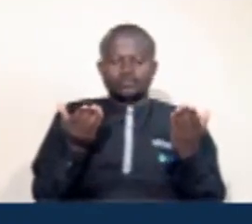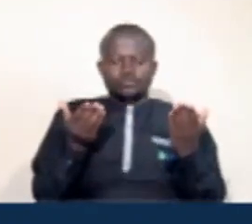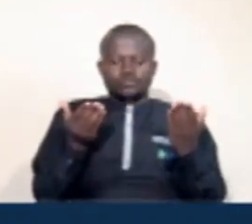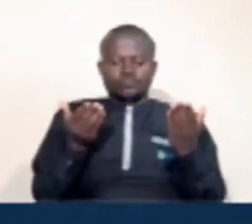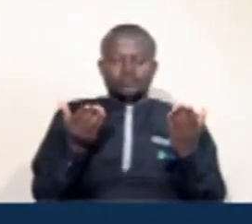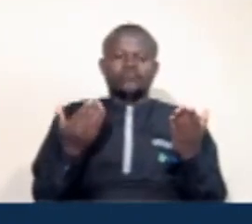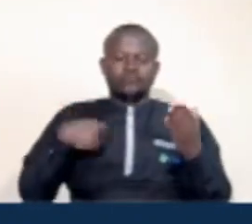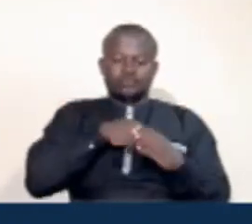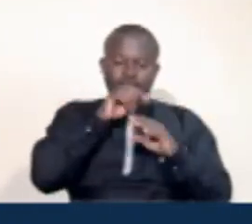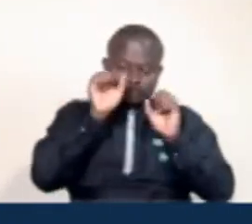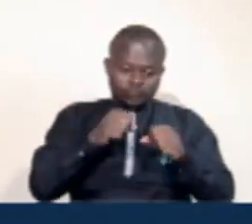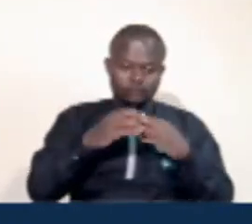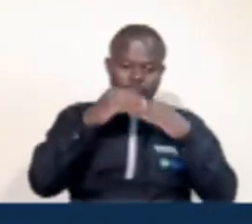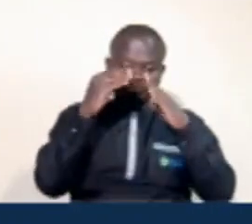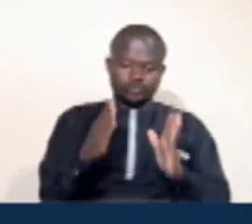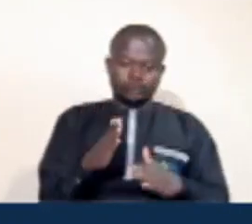kuba cyayobora